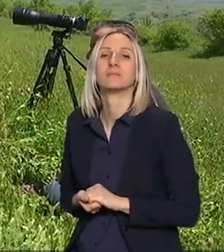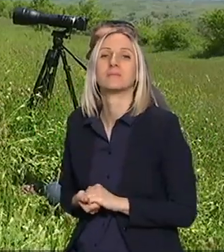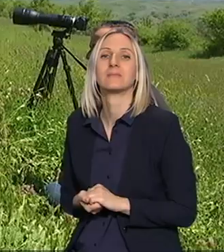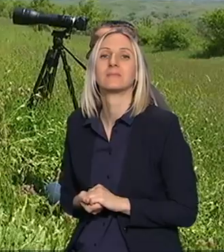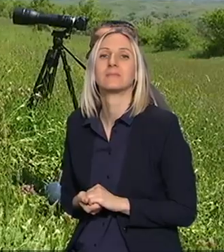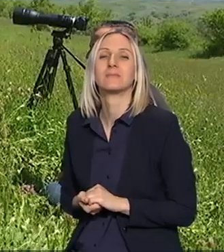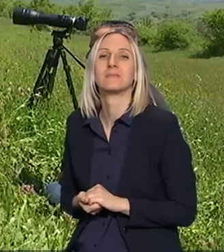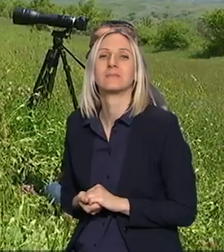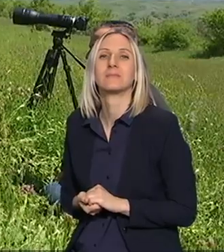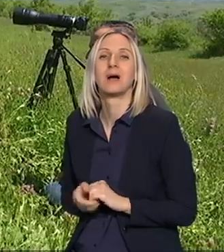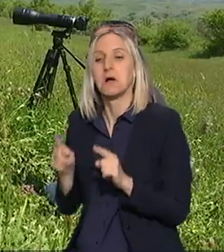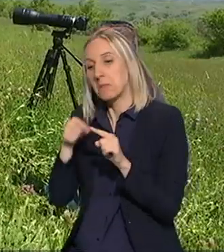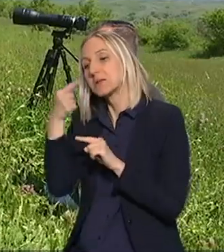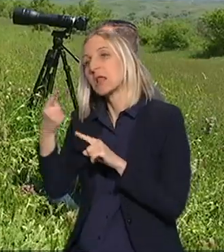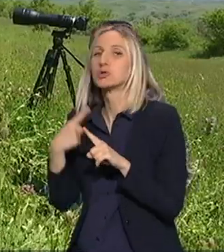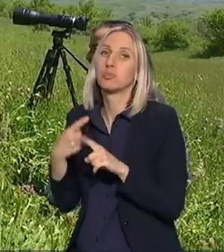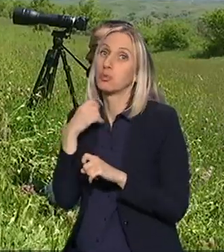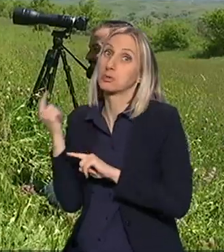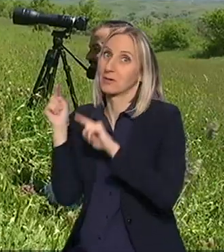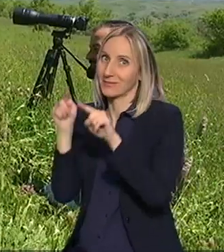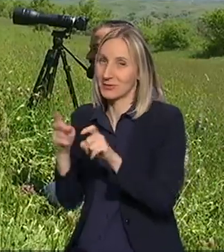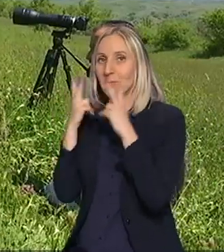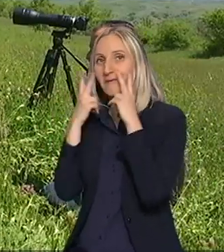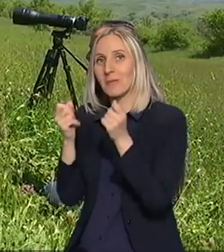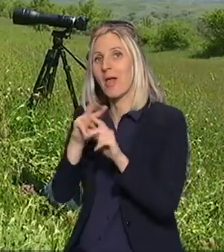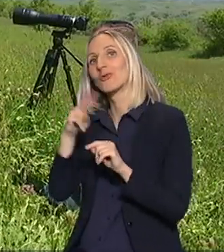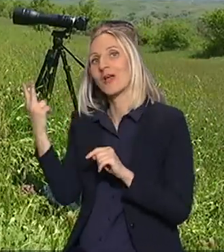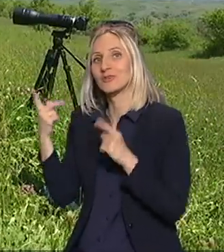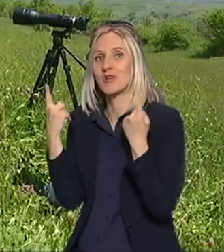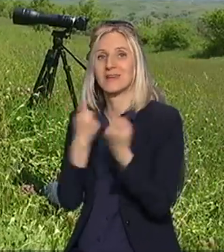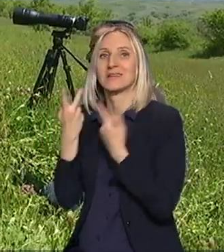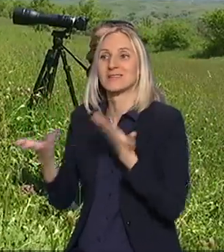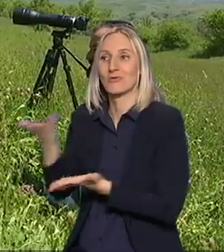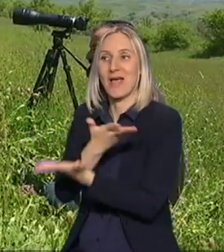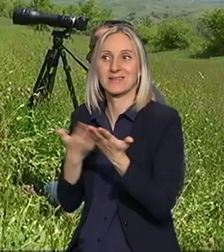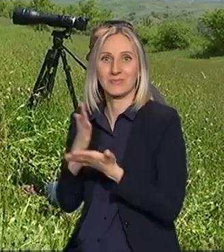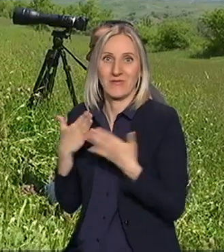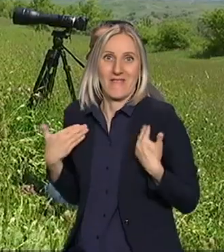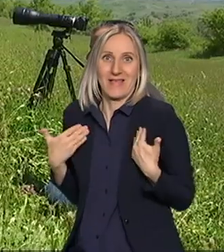se neki sledeći put vidimo u drugačijim, još